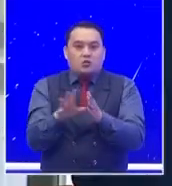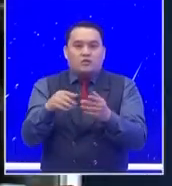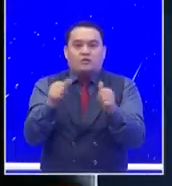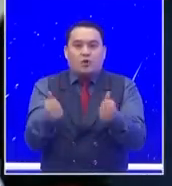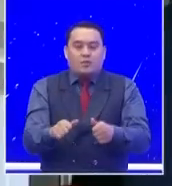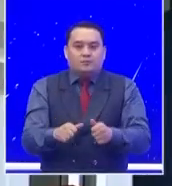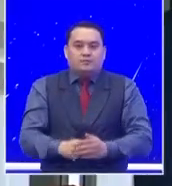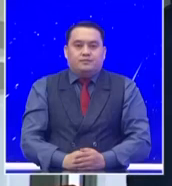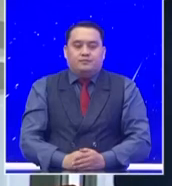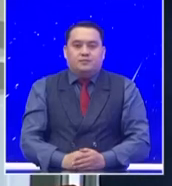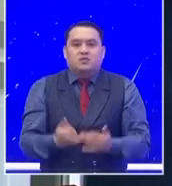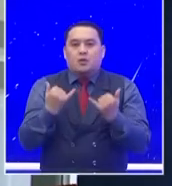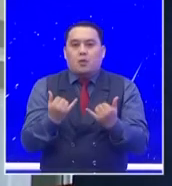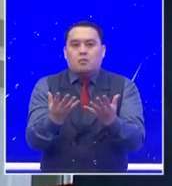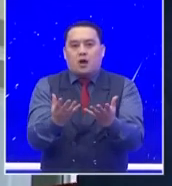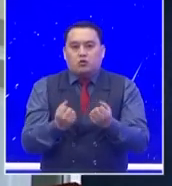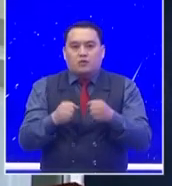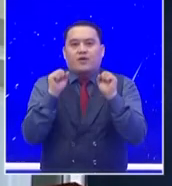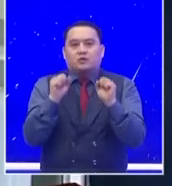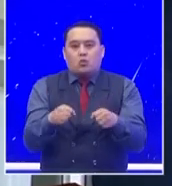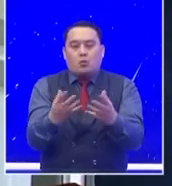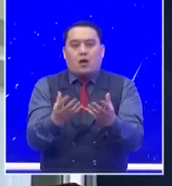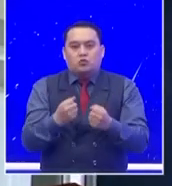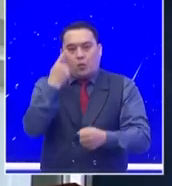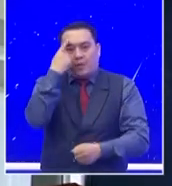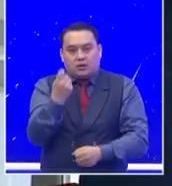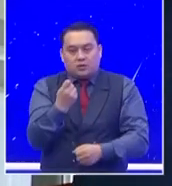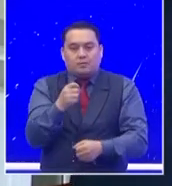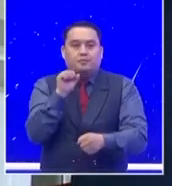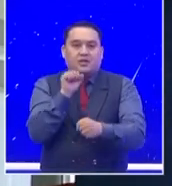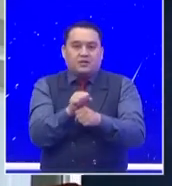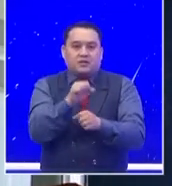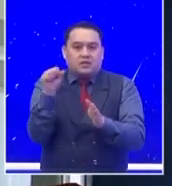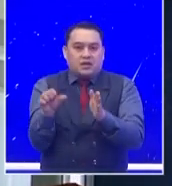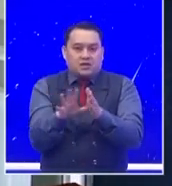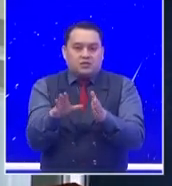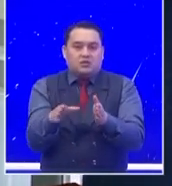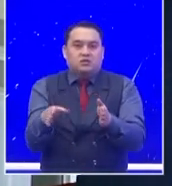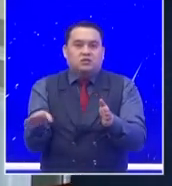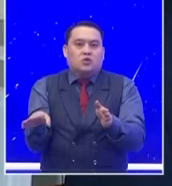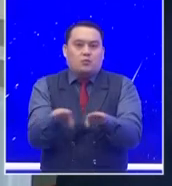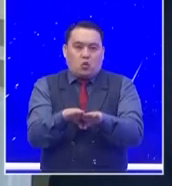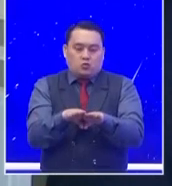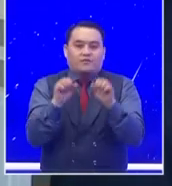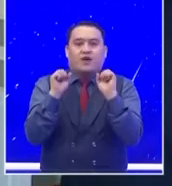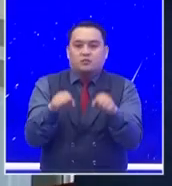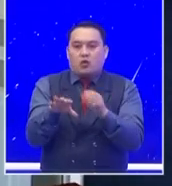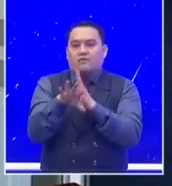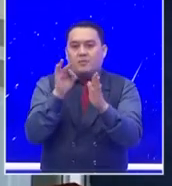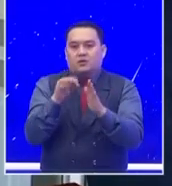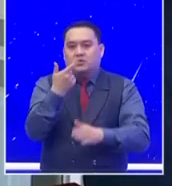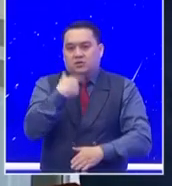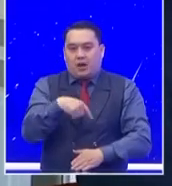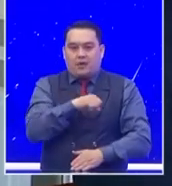теперь потребители получат возможность получать уведомление о прекращении поставки кличке энергии способами которые они выберутся